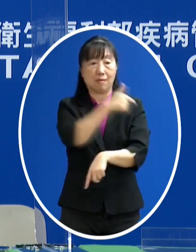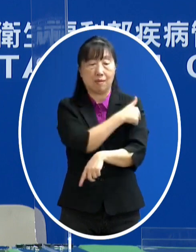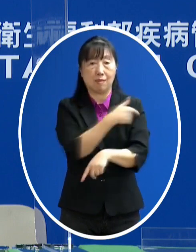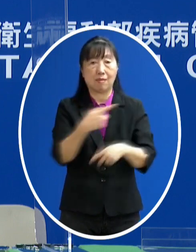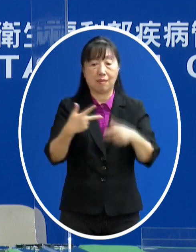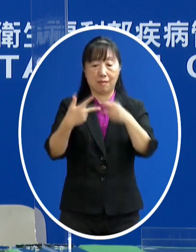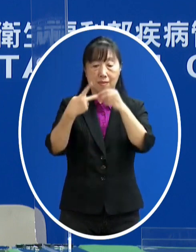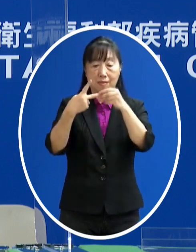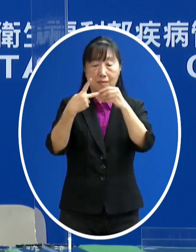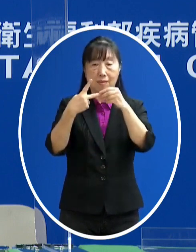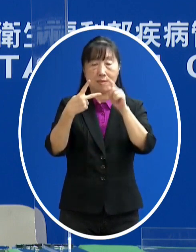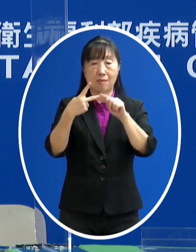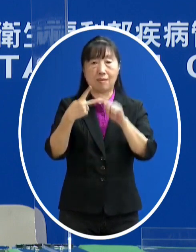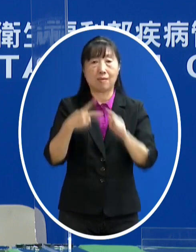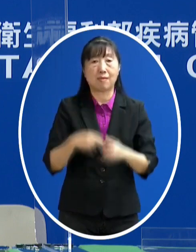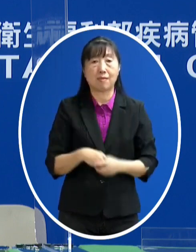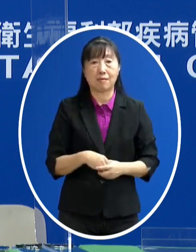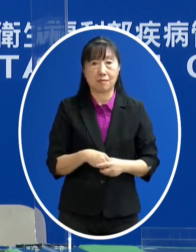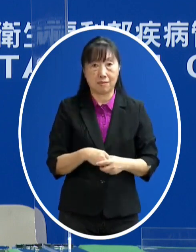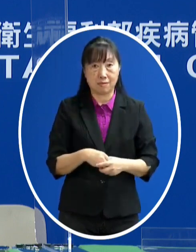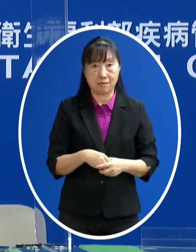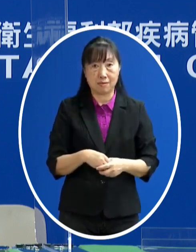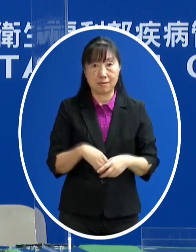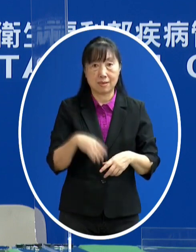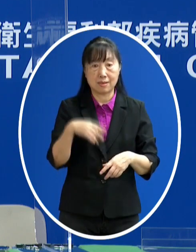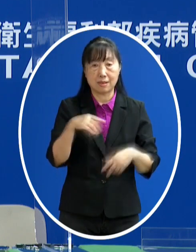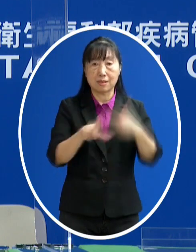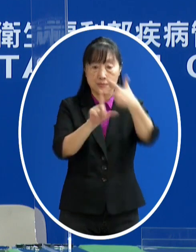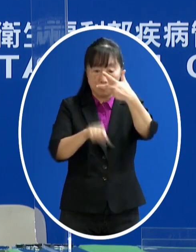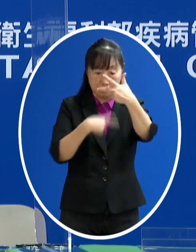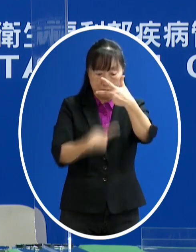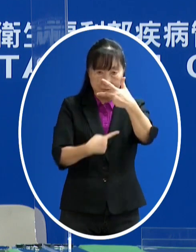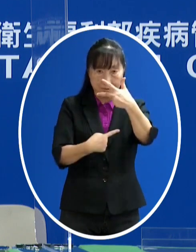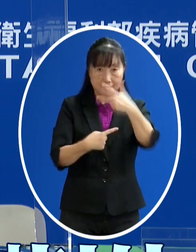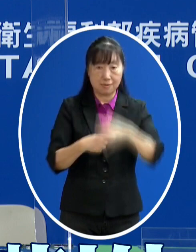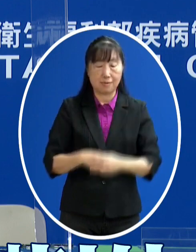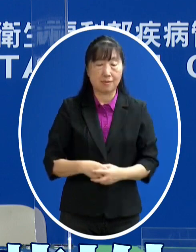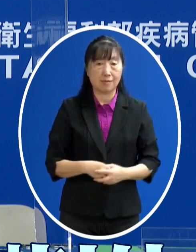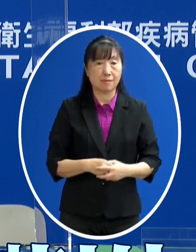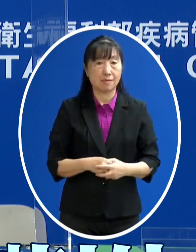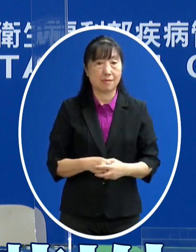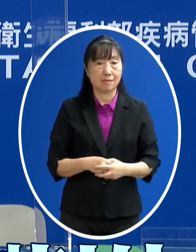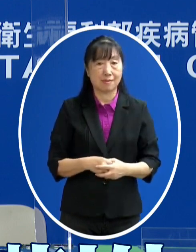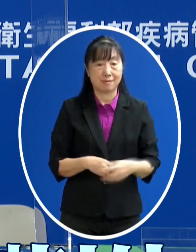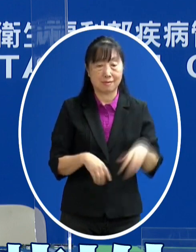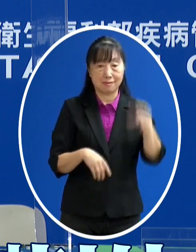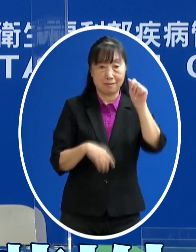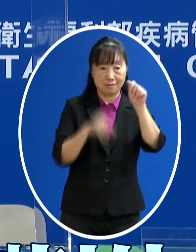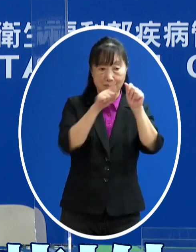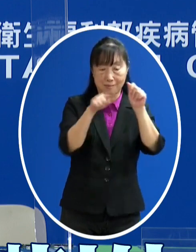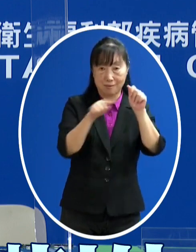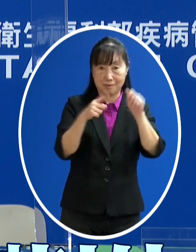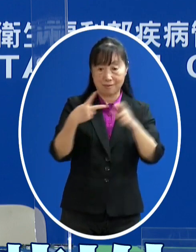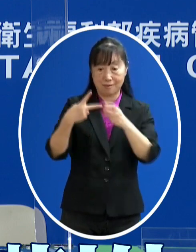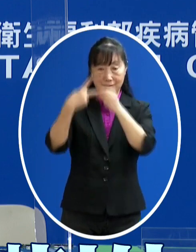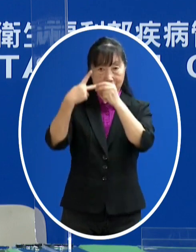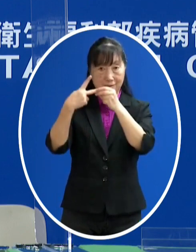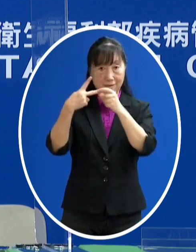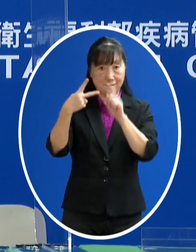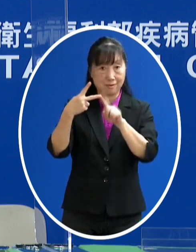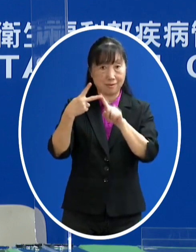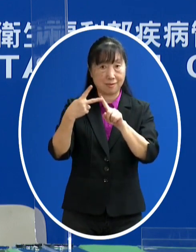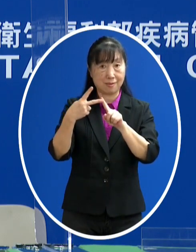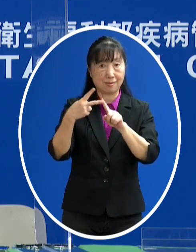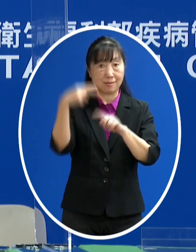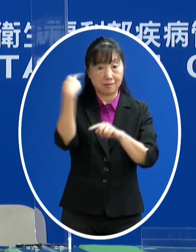家说明。那另外从7月1号开始，那除了 AD 的第二剂以外，那